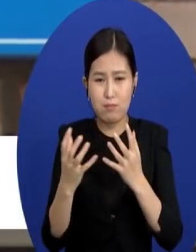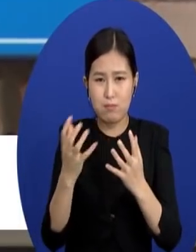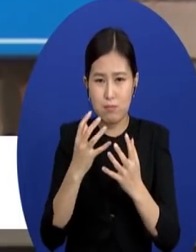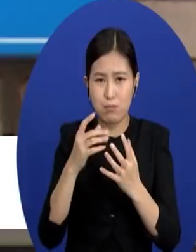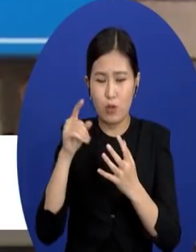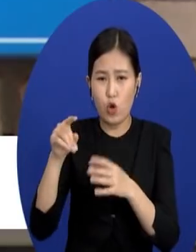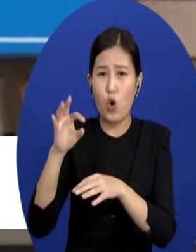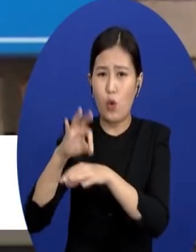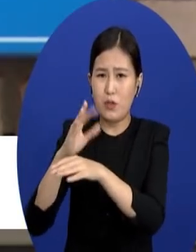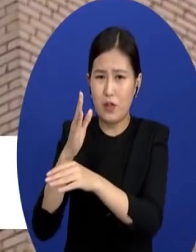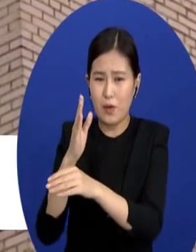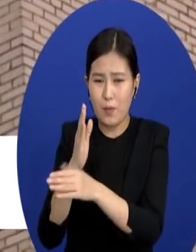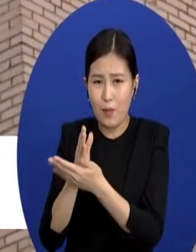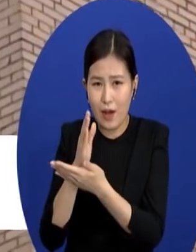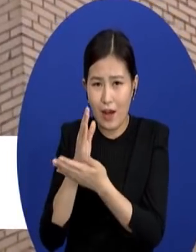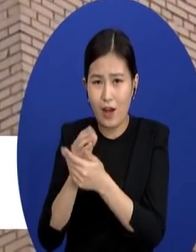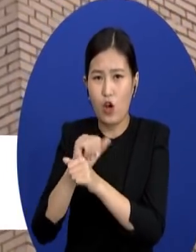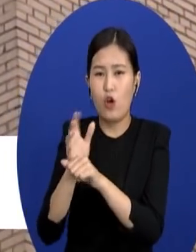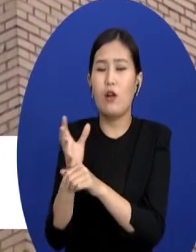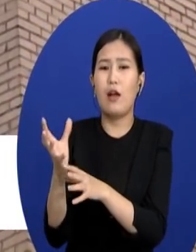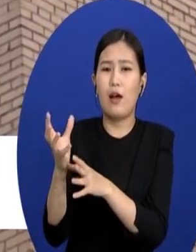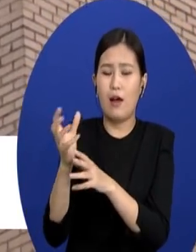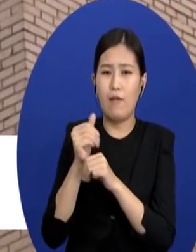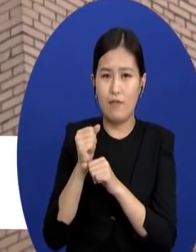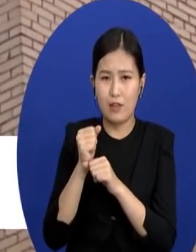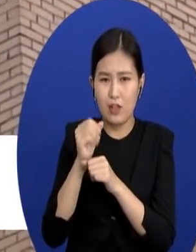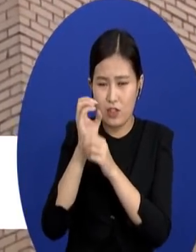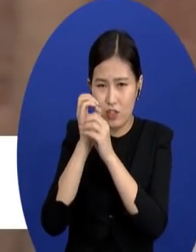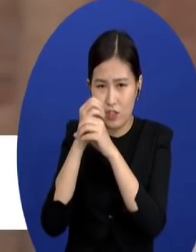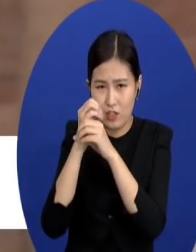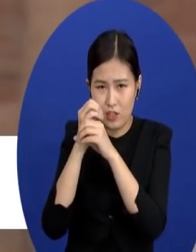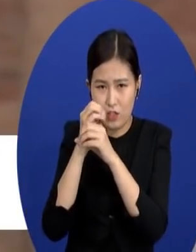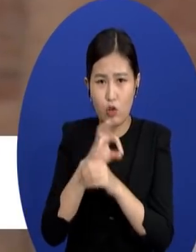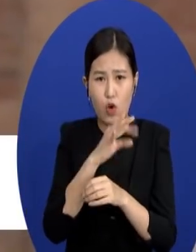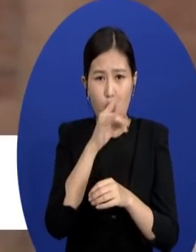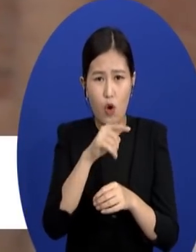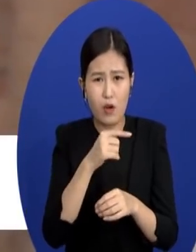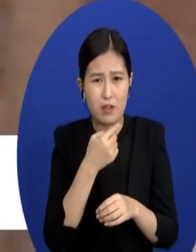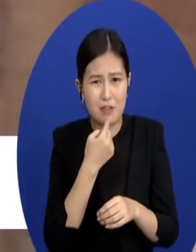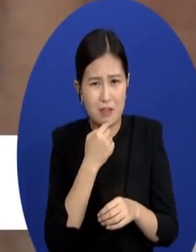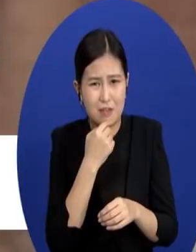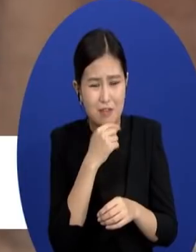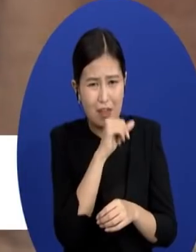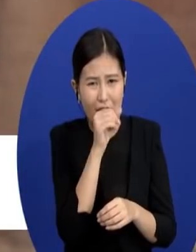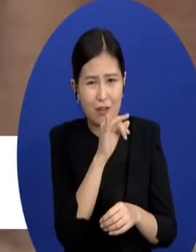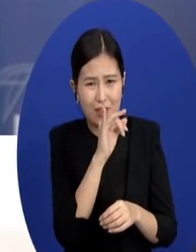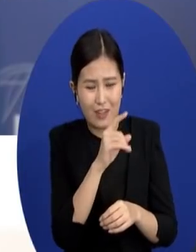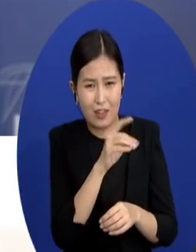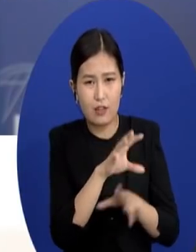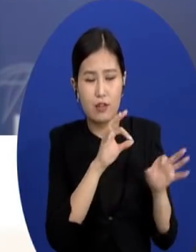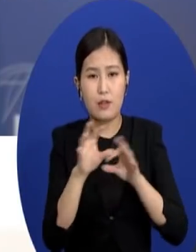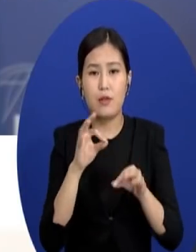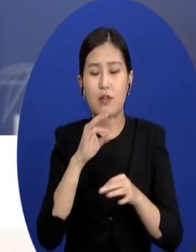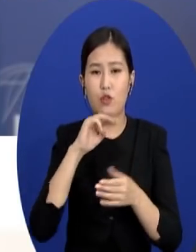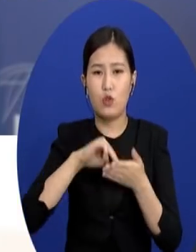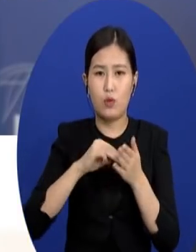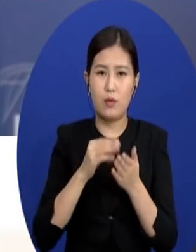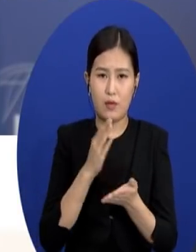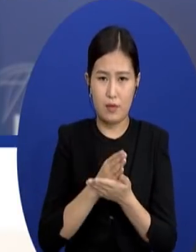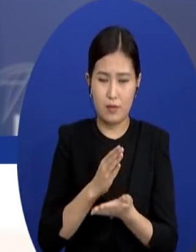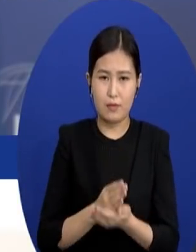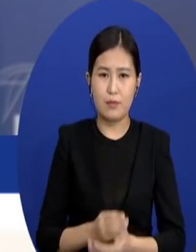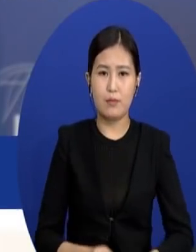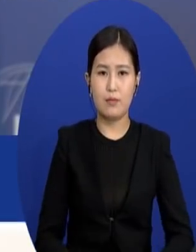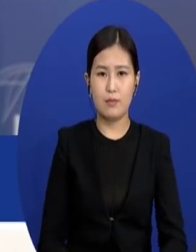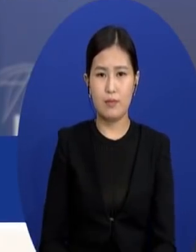хороноос 30 орчим хувийг нь эрсдэл өндөртэй бусад хороодоос тандалт хийх зорилгоор хамруулахаар тооцолжээ. Энэ шинжилгээнд бол зөвхөн